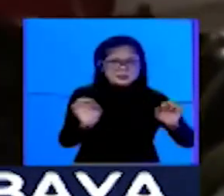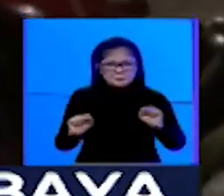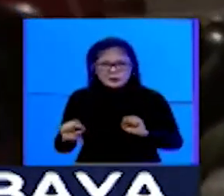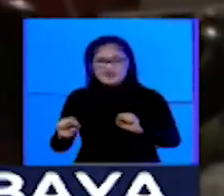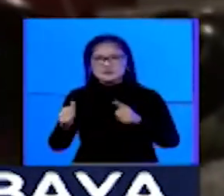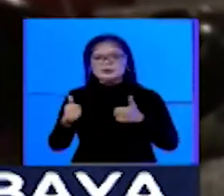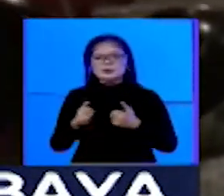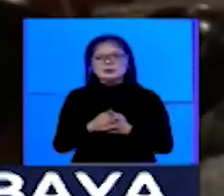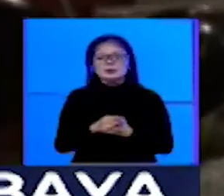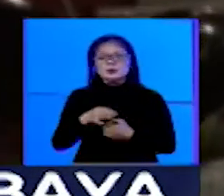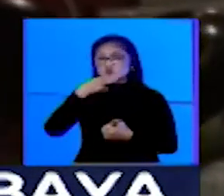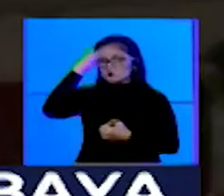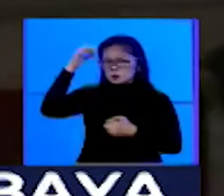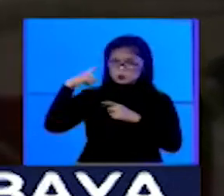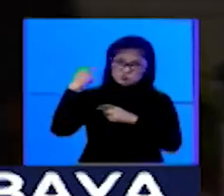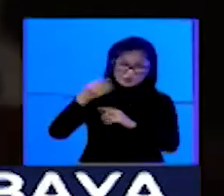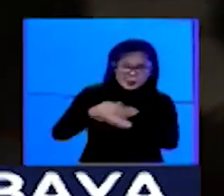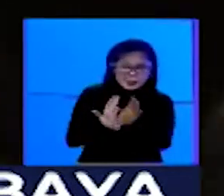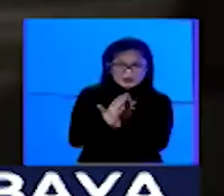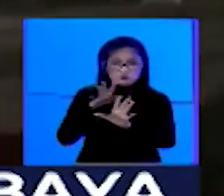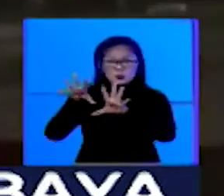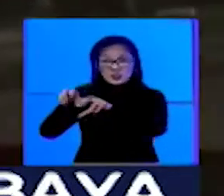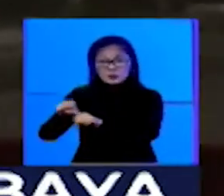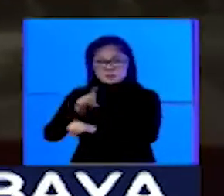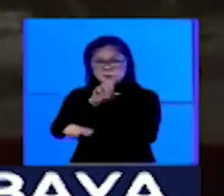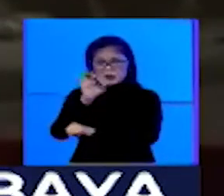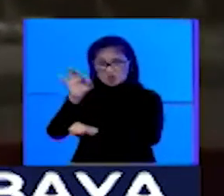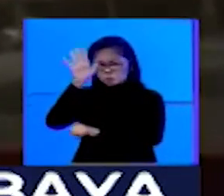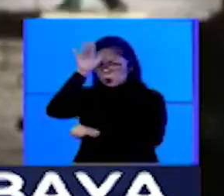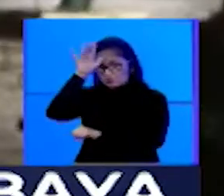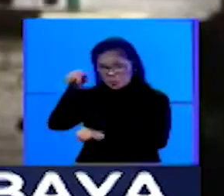Polda Jatim mengamankan 100 perusuh dalam aksi demo menolak UU Omnibus Law Cipta